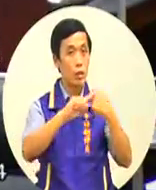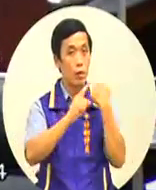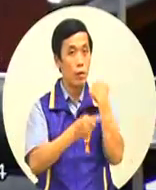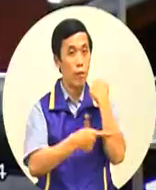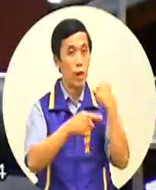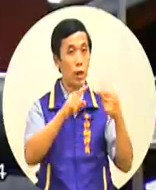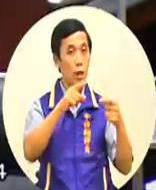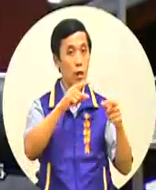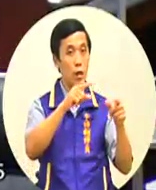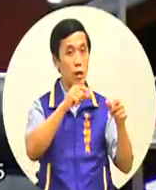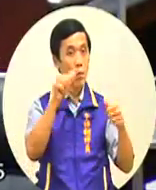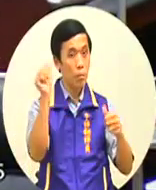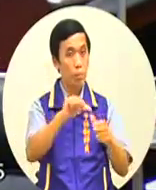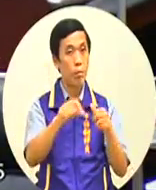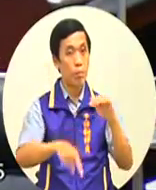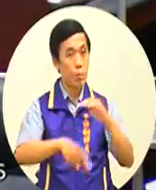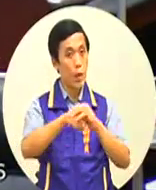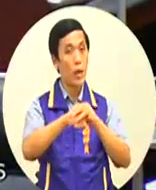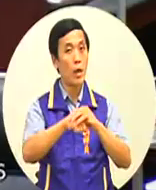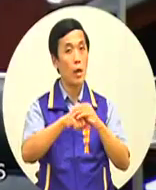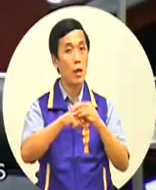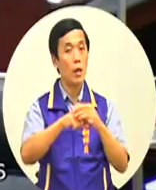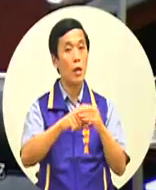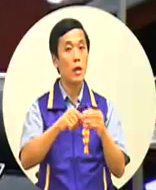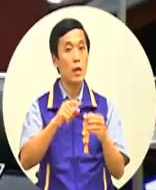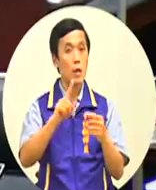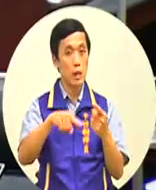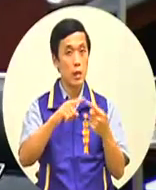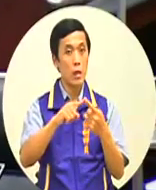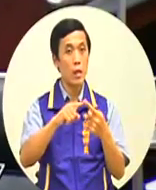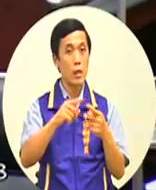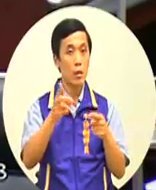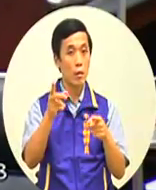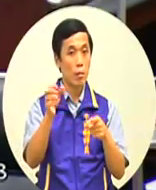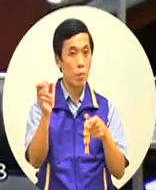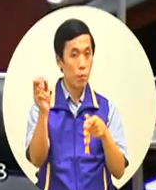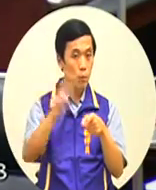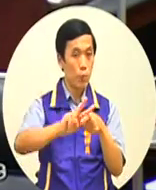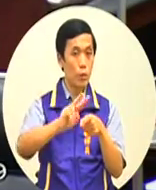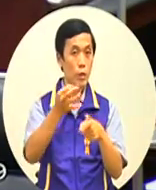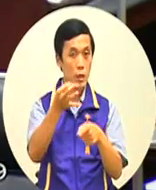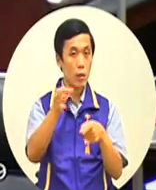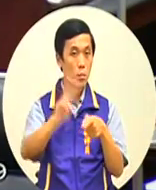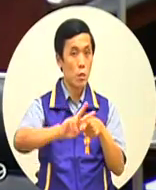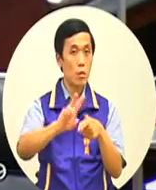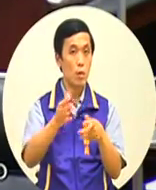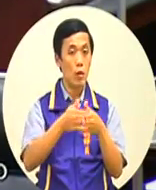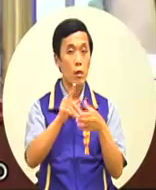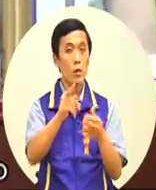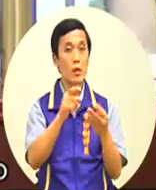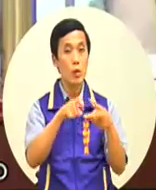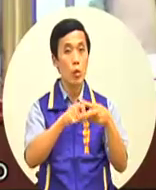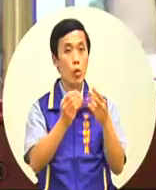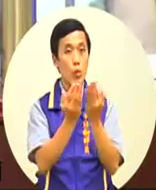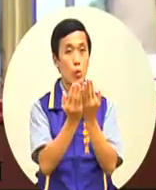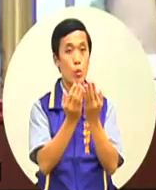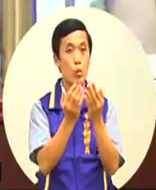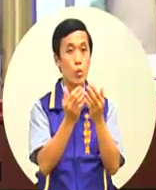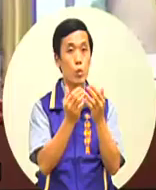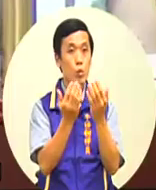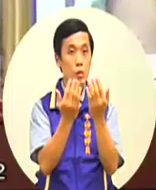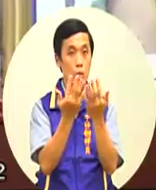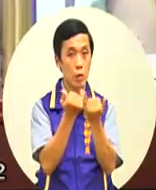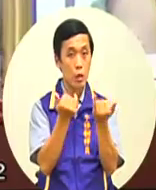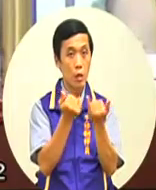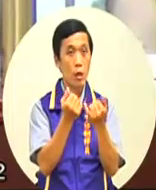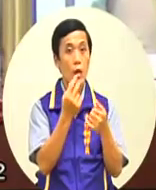边去要还2万对不？我2万块吧。 因为伊是工读生，然后而且星期天不一定